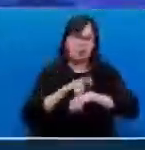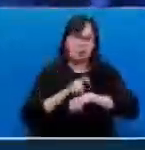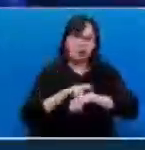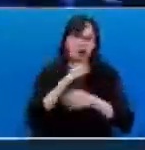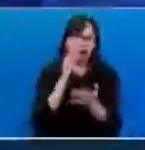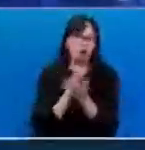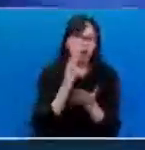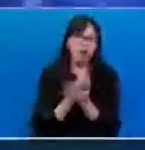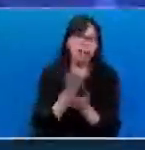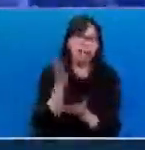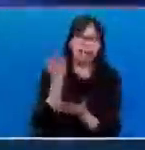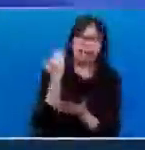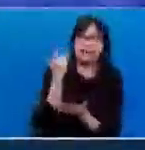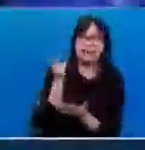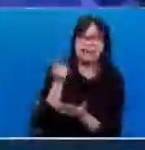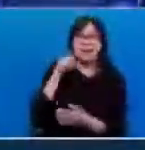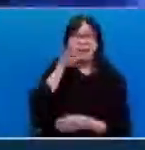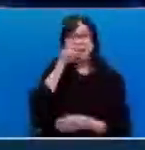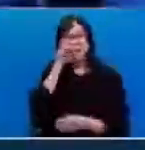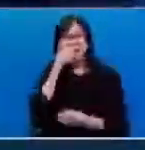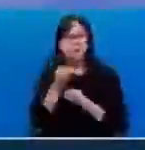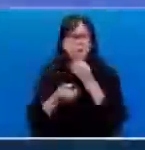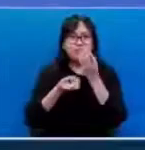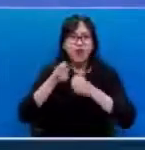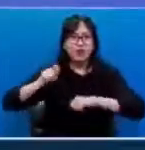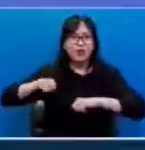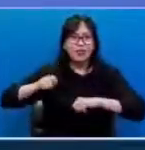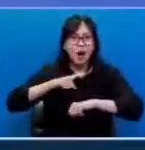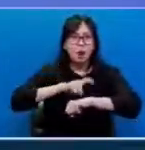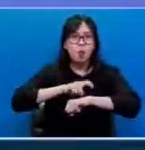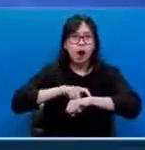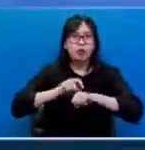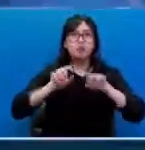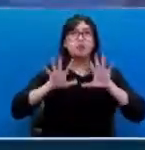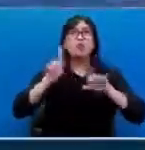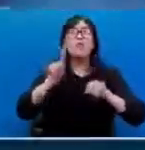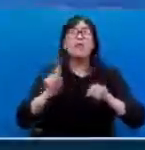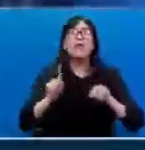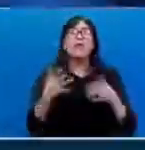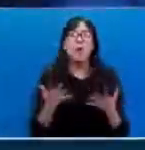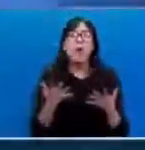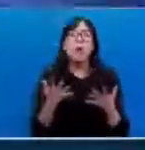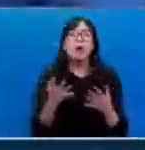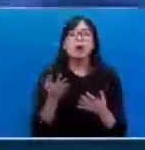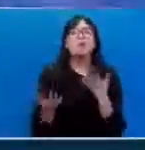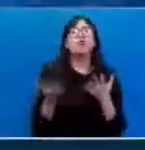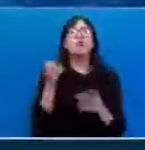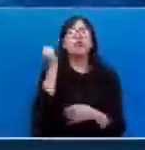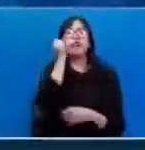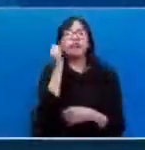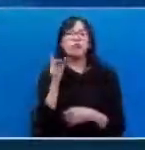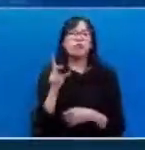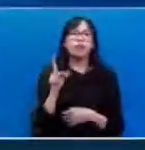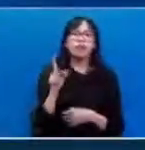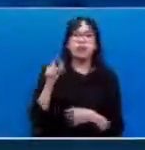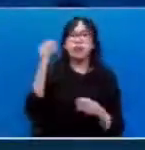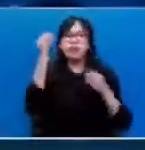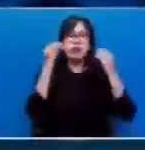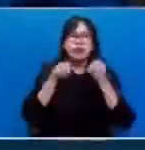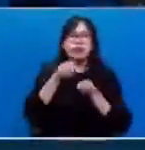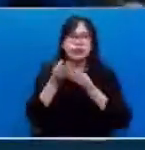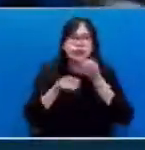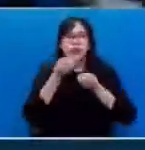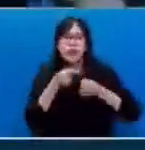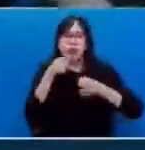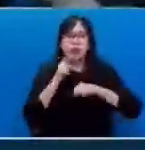waktu menjelaskannya itu hanya 10 menit dengan e banyak sekali pertanyaan sehingga ibu lisanya sendiri itu agak mungkin kebingungan